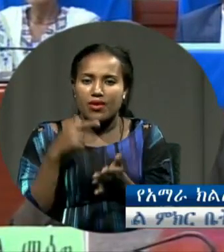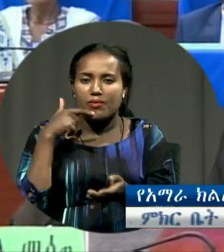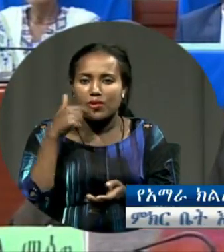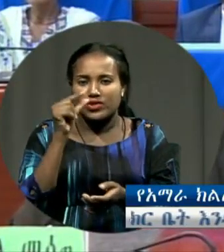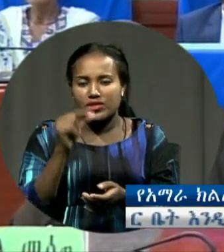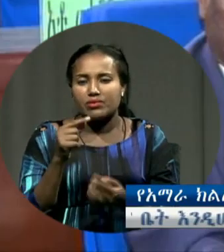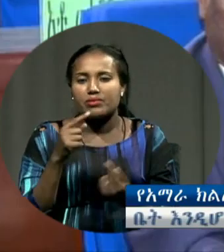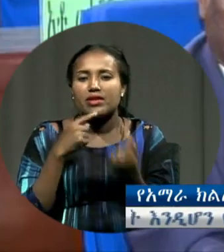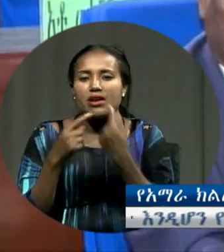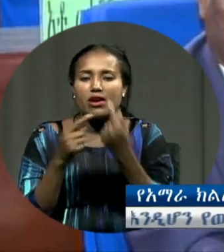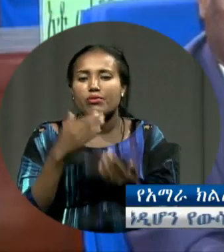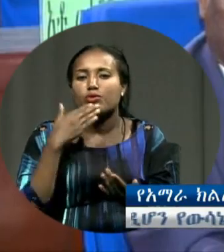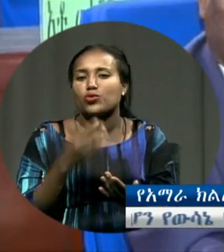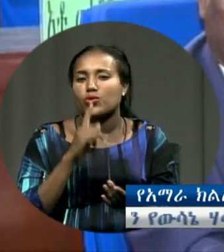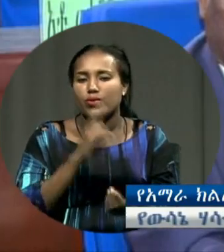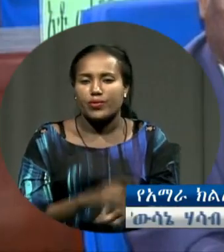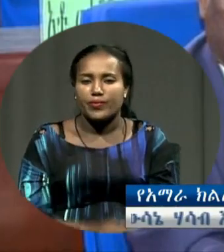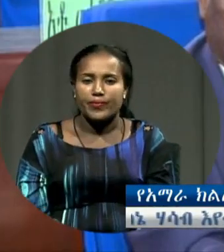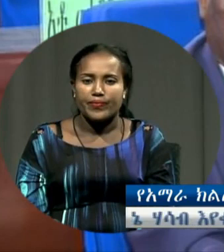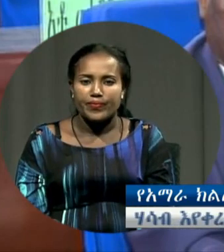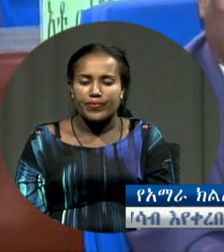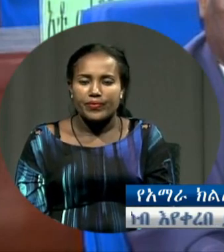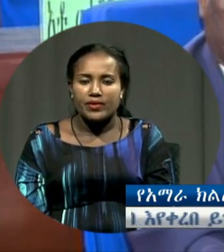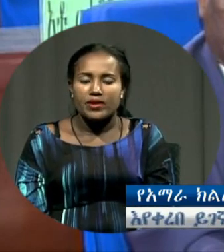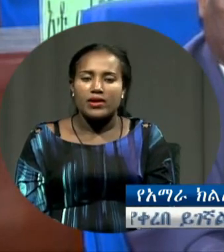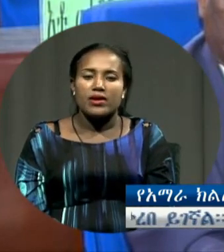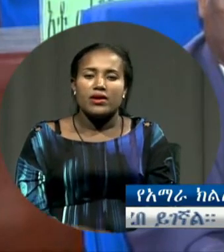ትንሽ ብንነጋገርበት ጥሩ ነው።